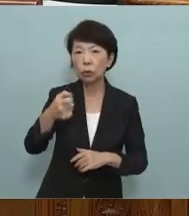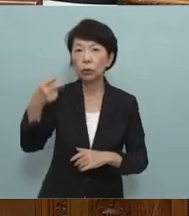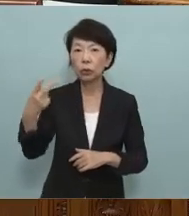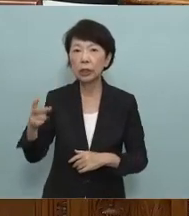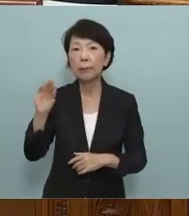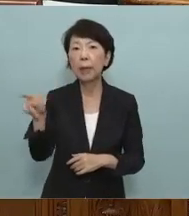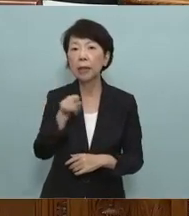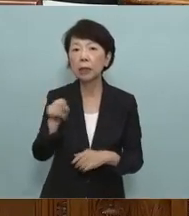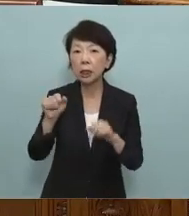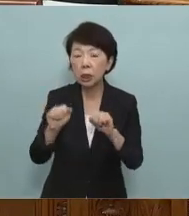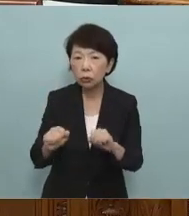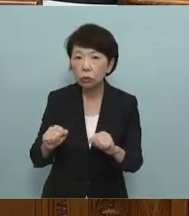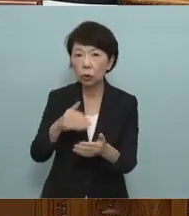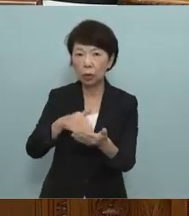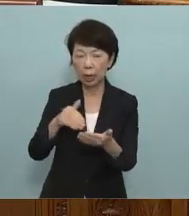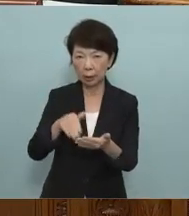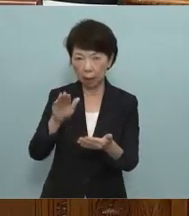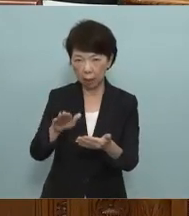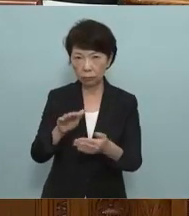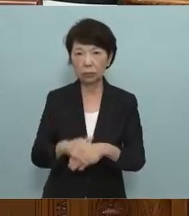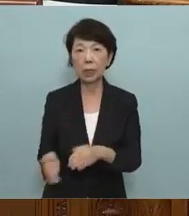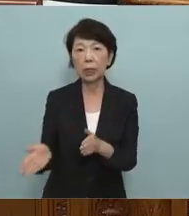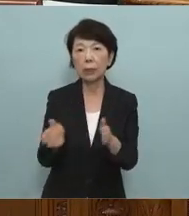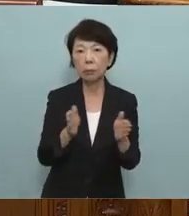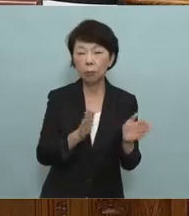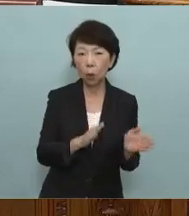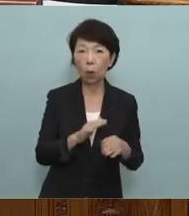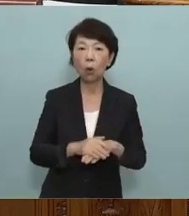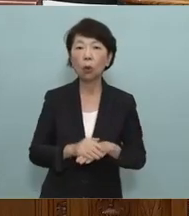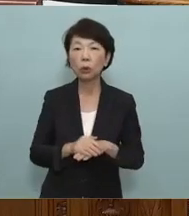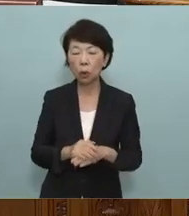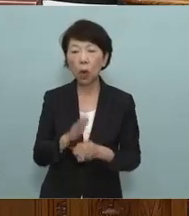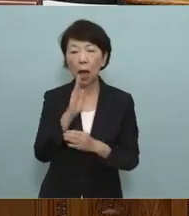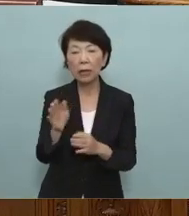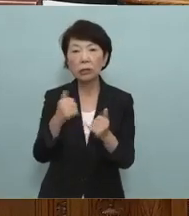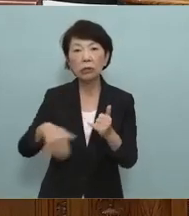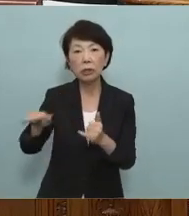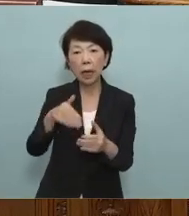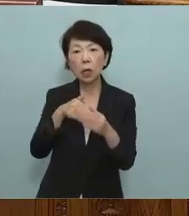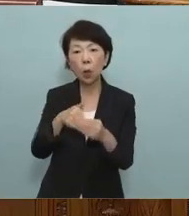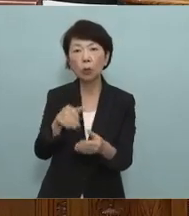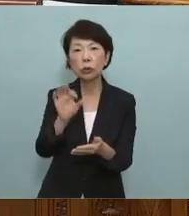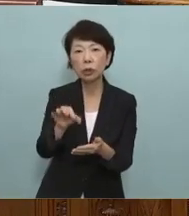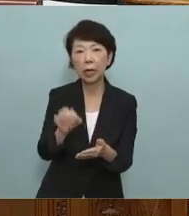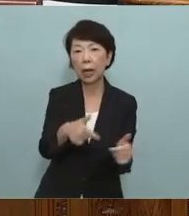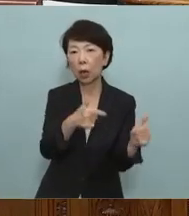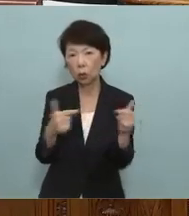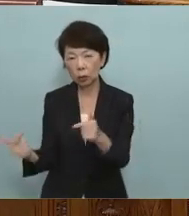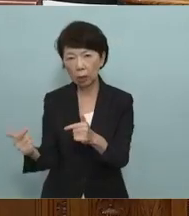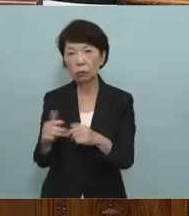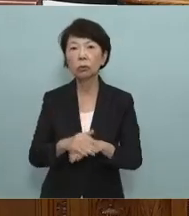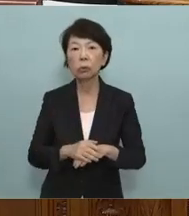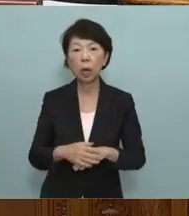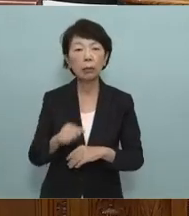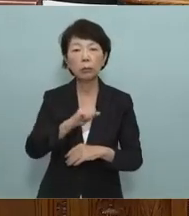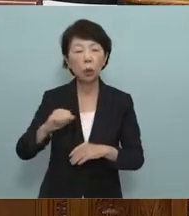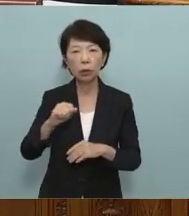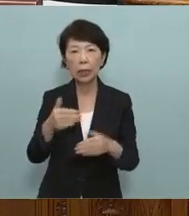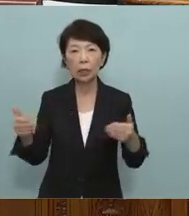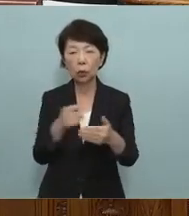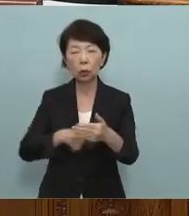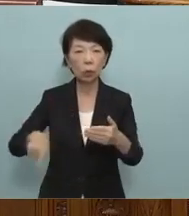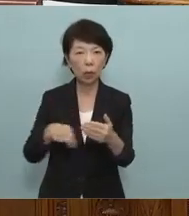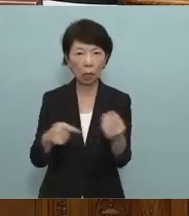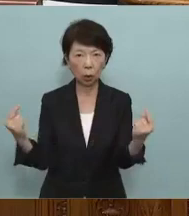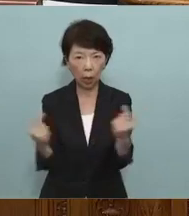上ると試算されています。一方で、発注者からの報酬の支払い遅延や、一方的な仕事内容の